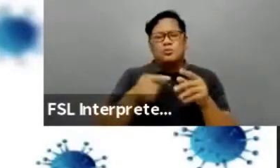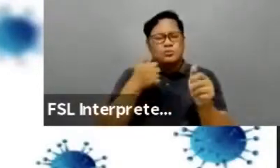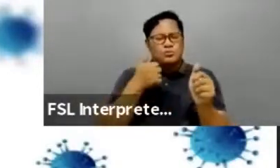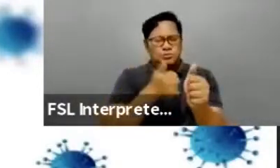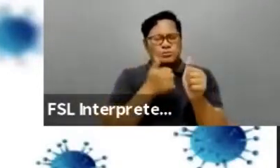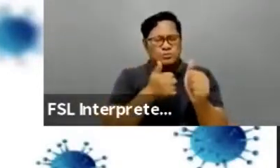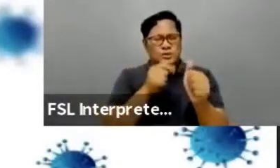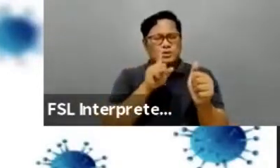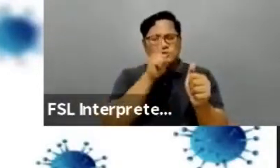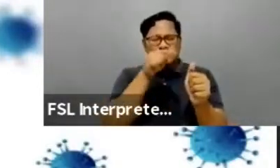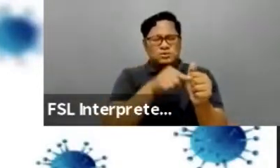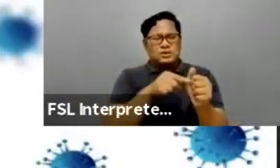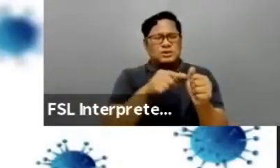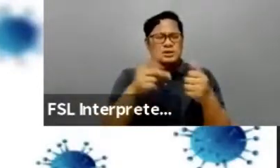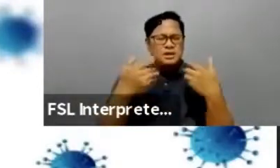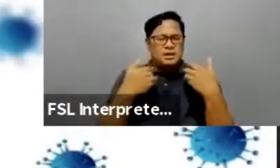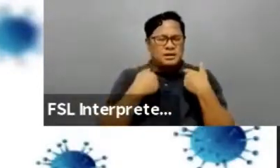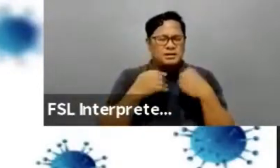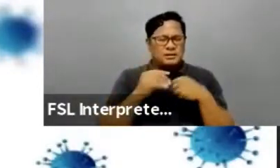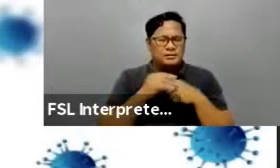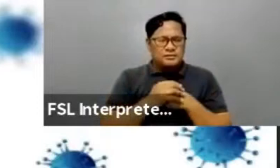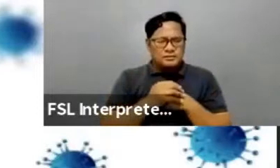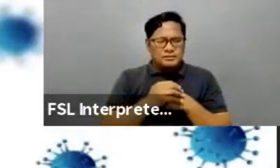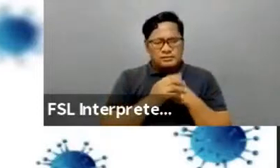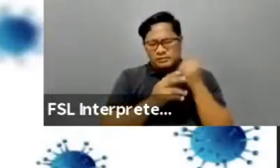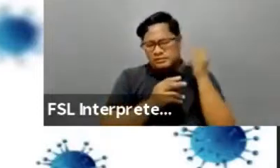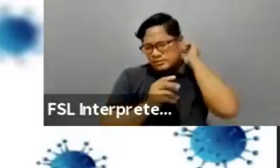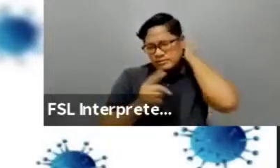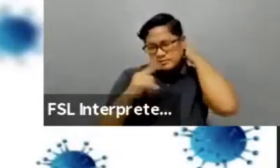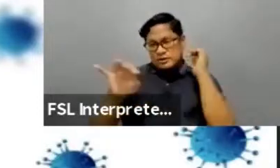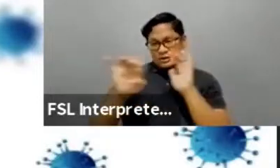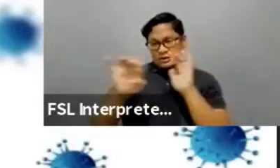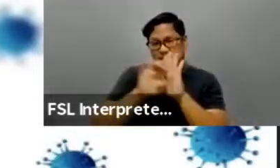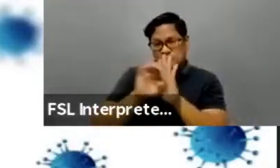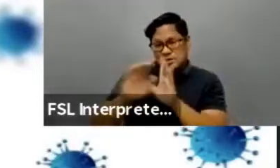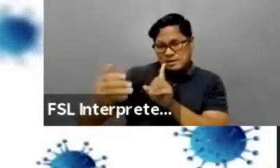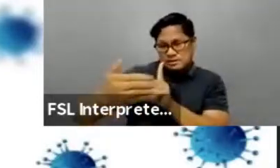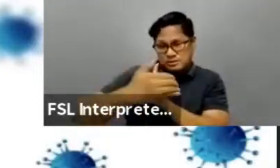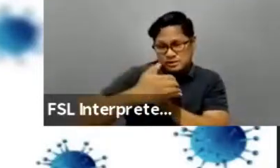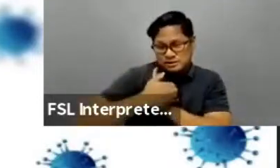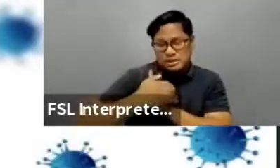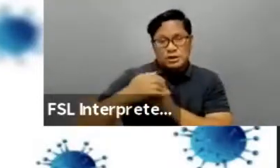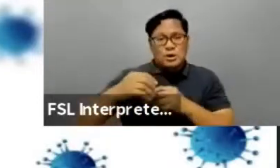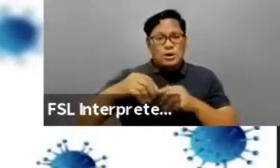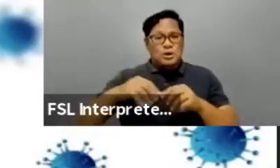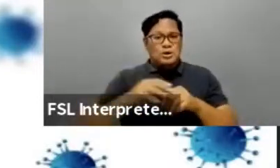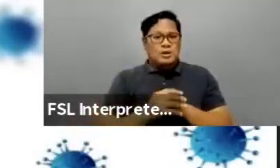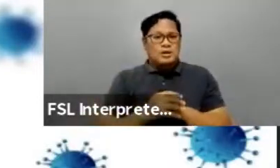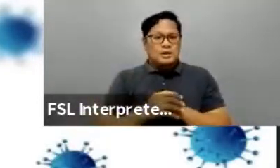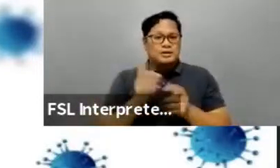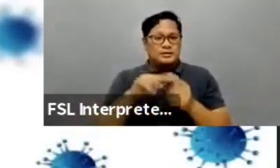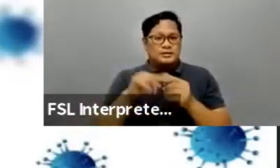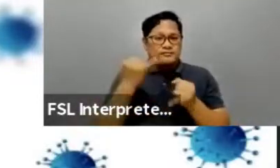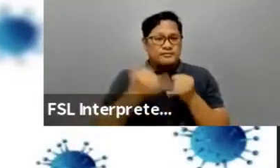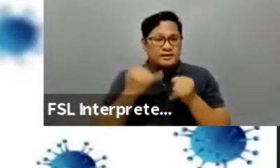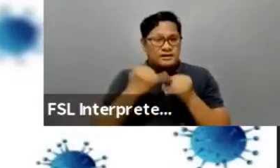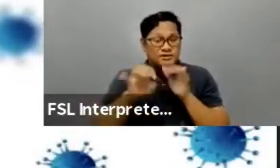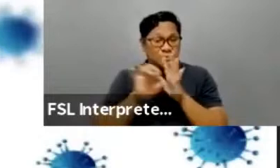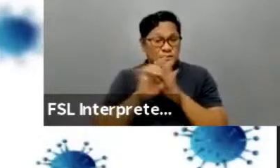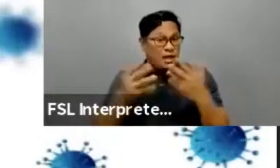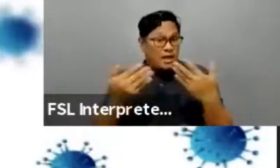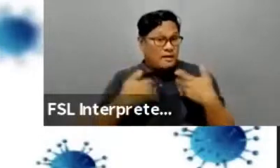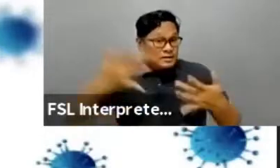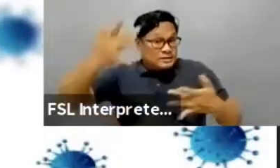mga meron ng COVID. Nagkaroon tayo ng isolation at quarantine. At finally, kung meron kang